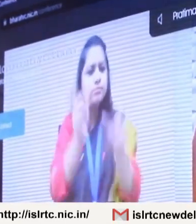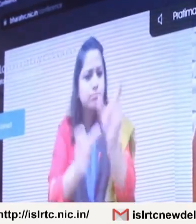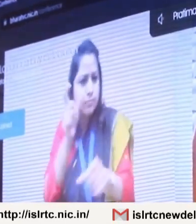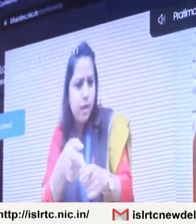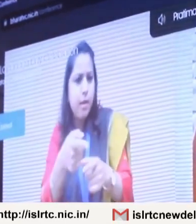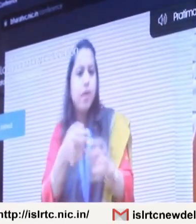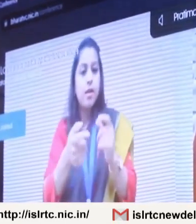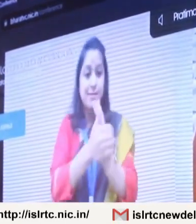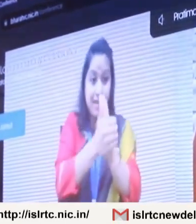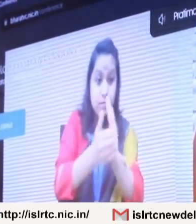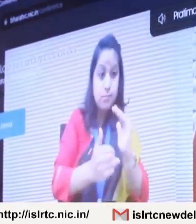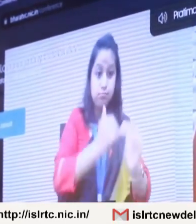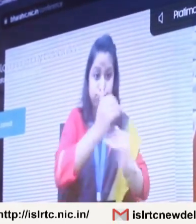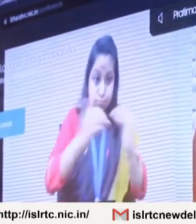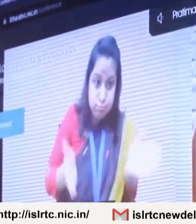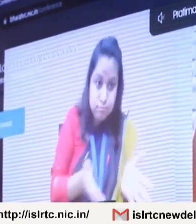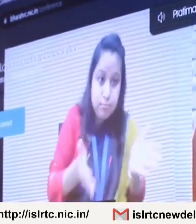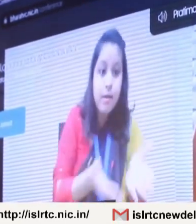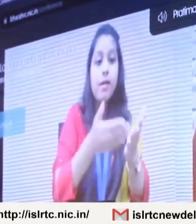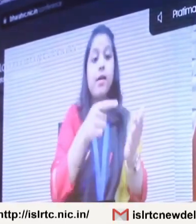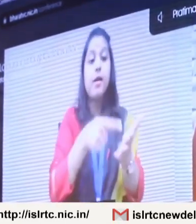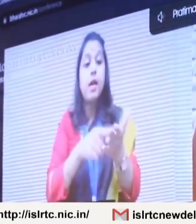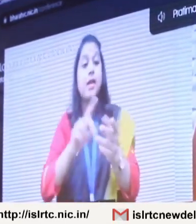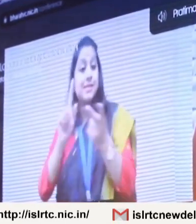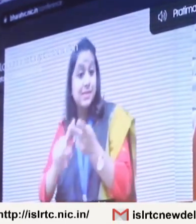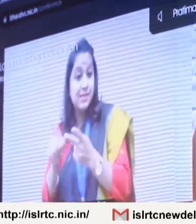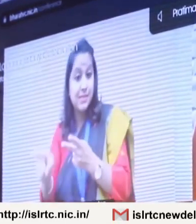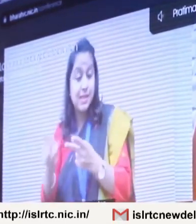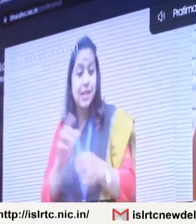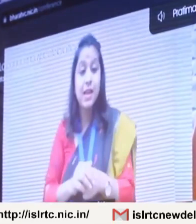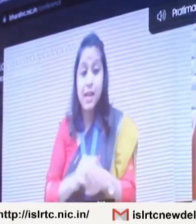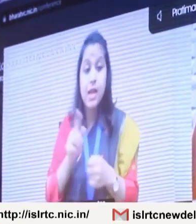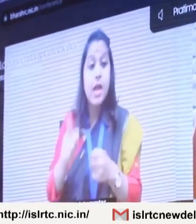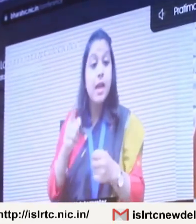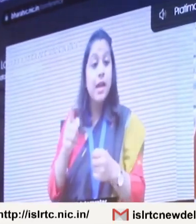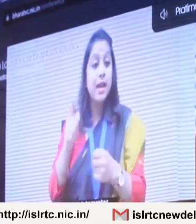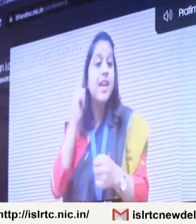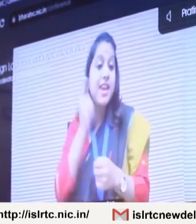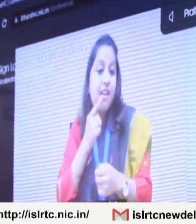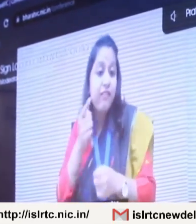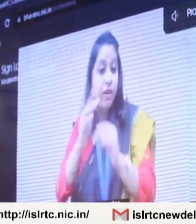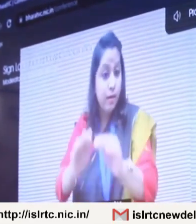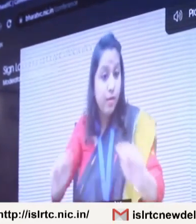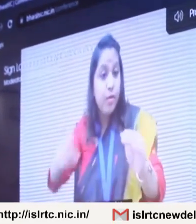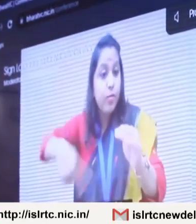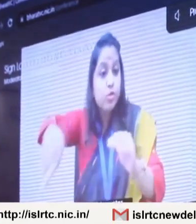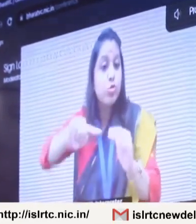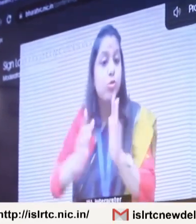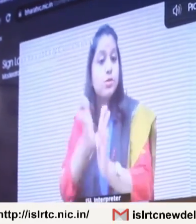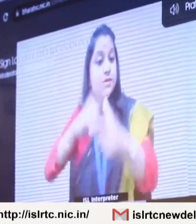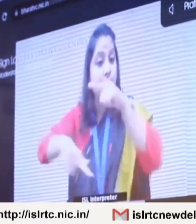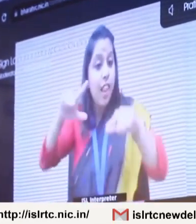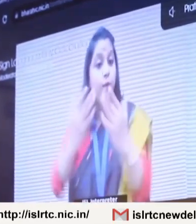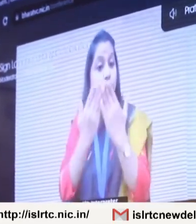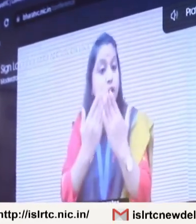तैयार करने का काम कर रहे हैं, और दूसरी तरफ से श्रवण बाधित बालकों को सांकेतिक भाषा का